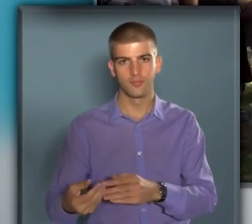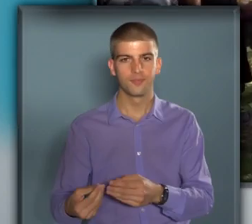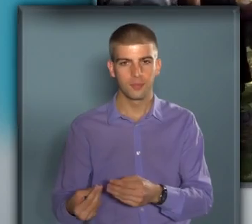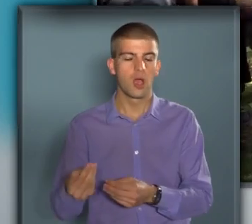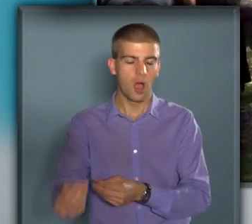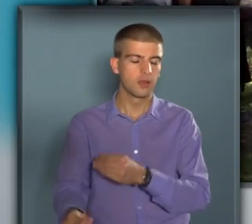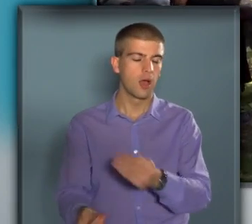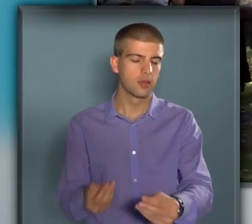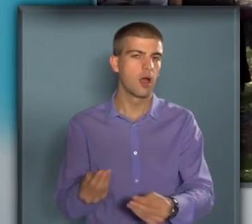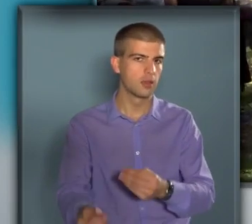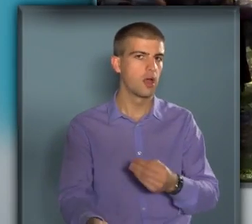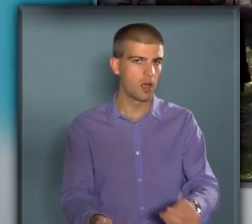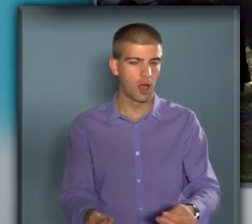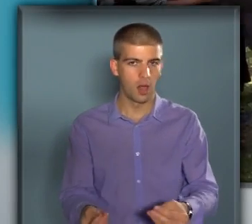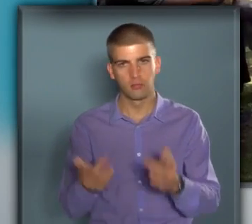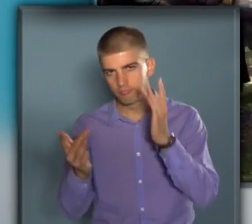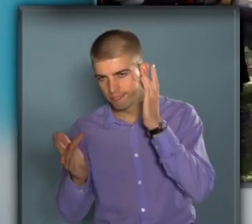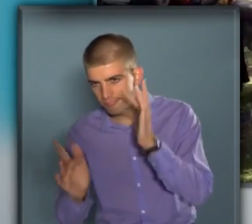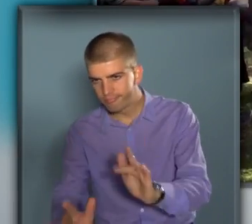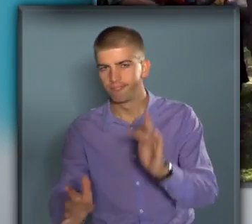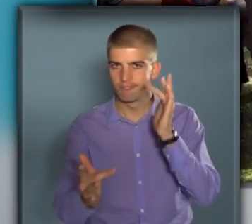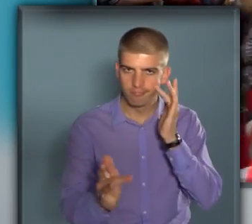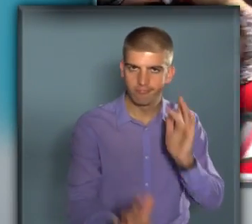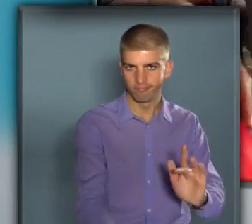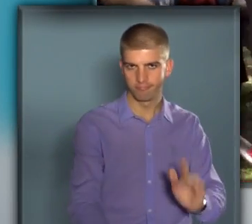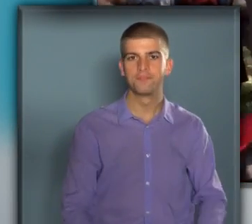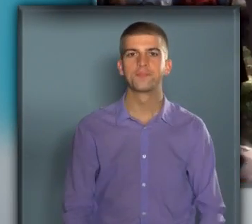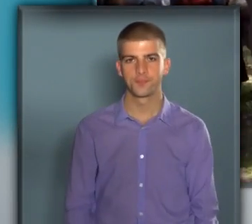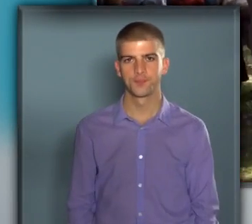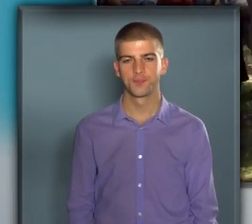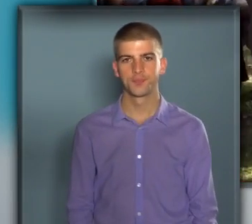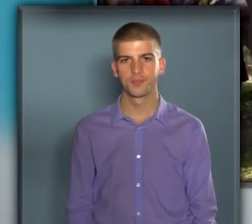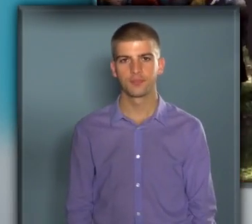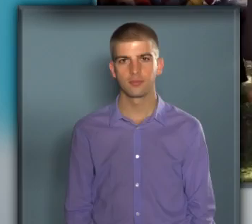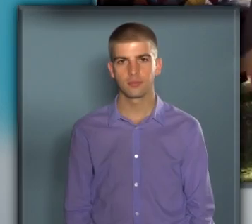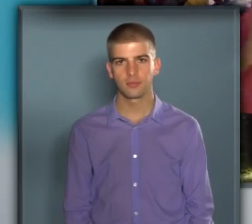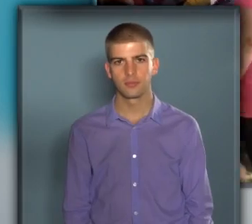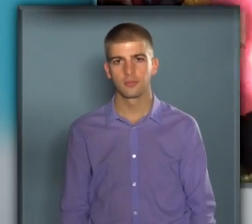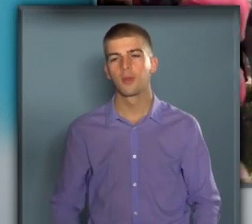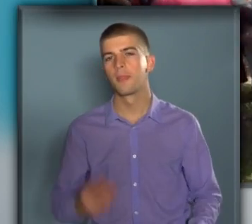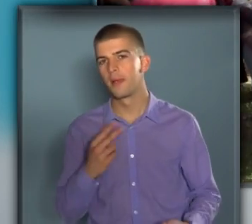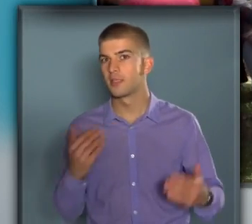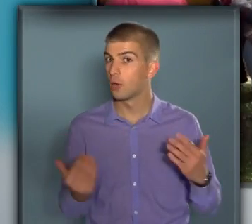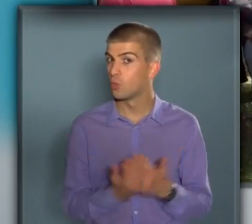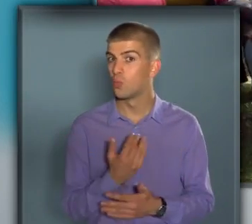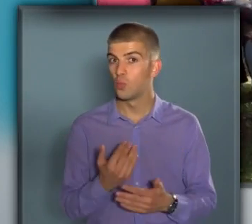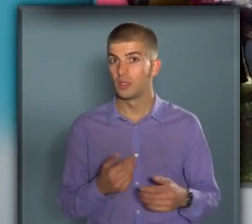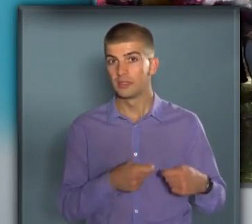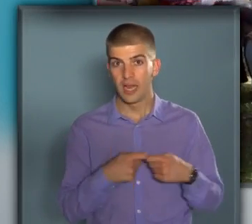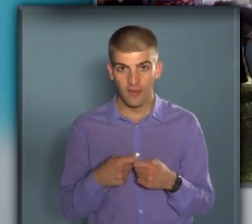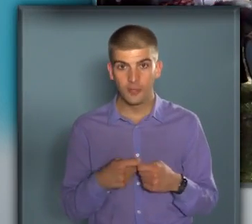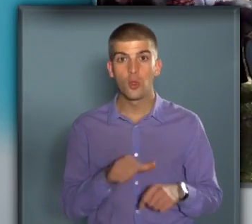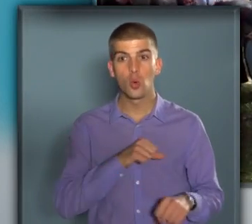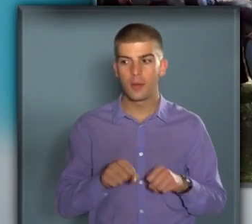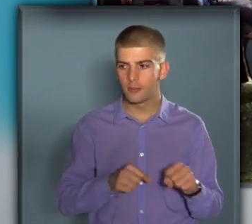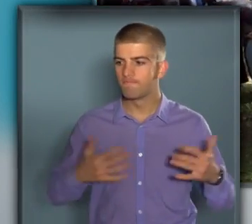a működésbe, és ezekből is tudnak ajándékozni. Nyilván minden ilyen új alkalommal megnéz